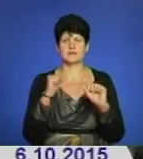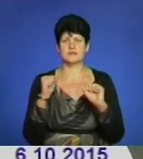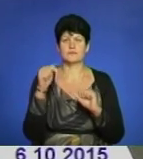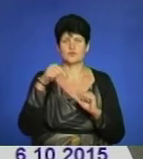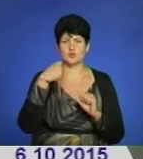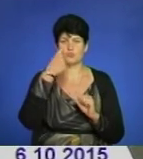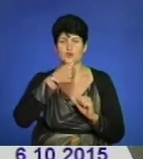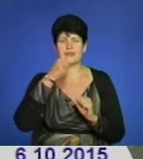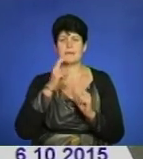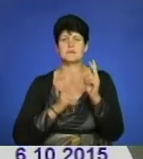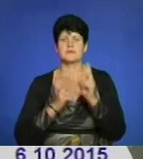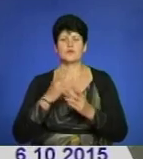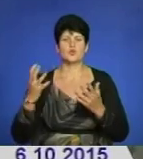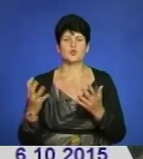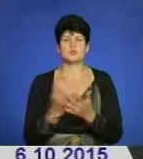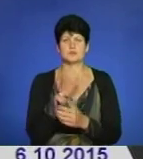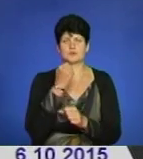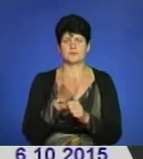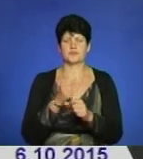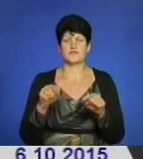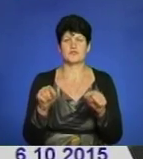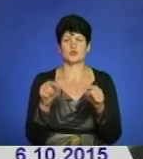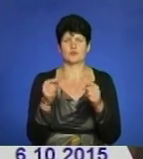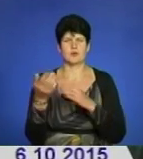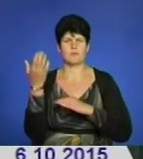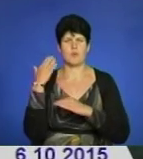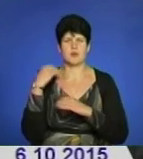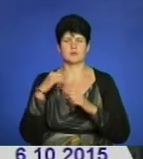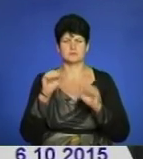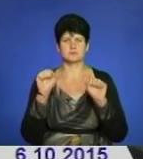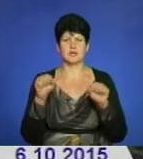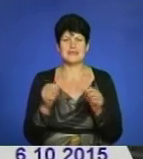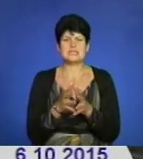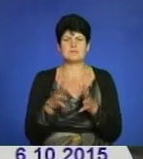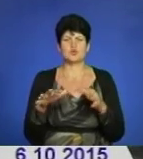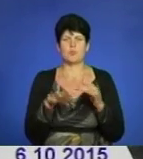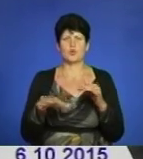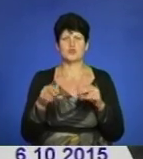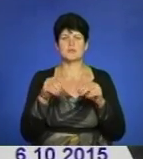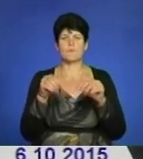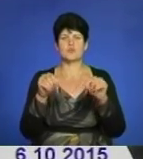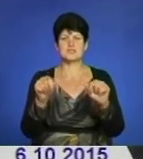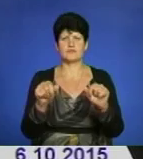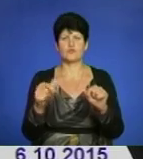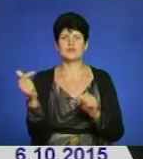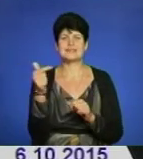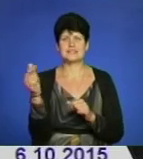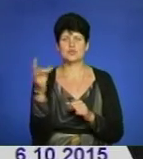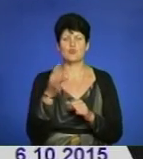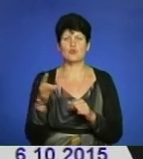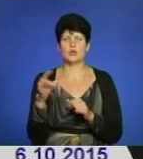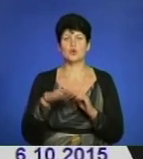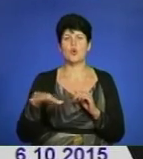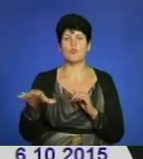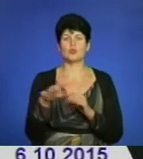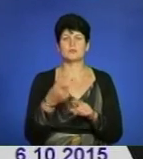на підприємстві успішно відновлюють попередні потужності та збільшують площі посівів. Лише в Гусятинському районі площу